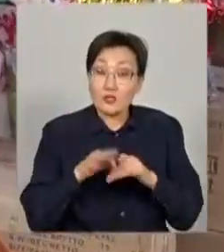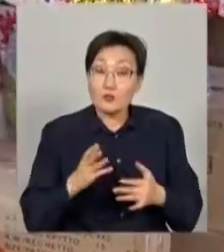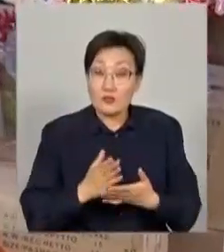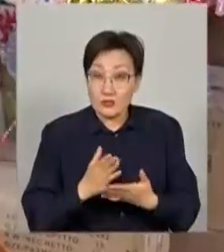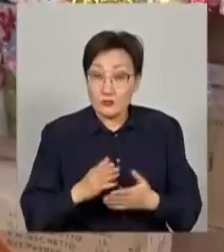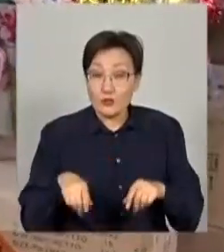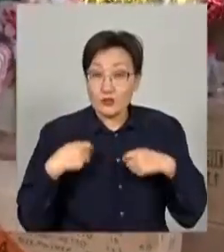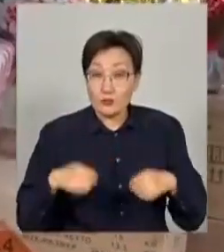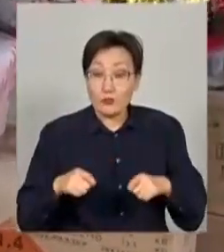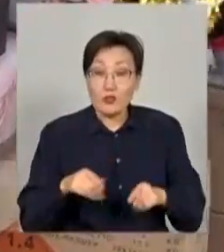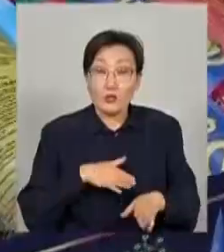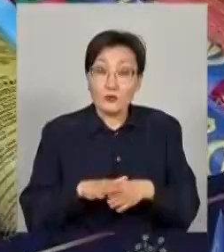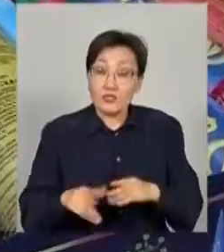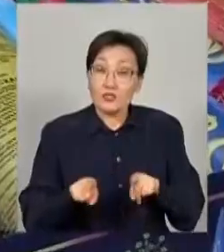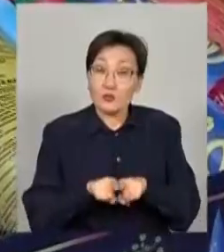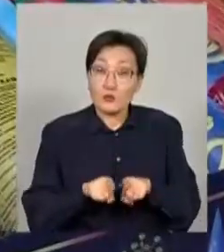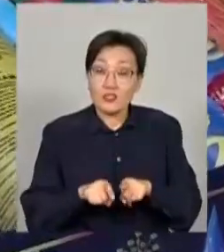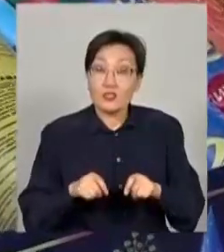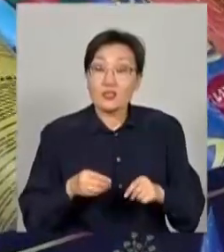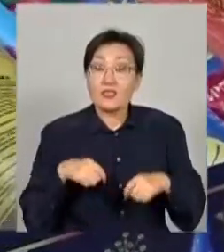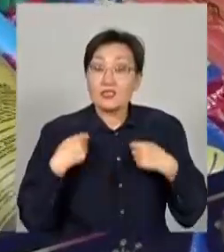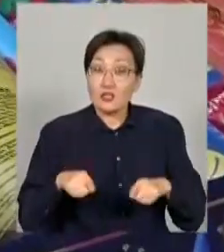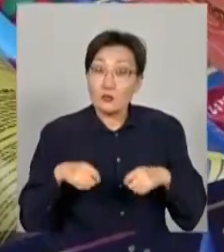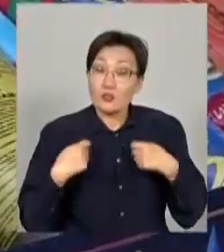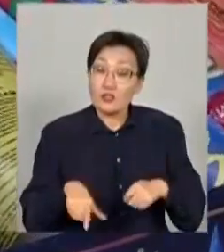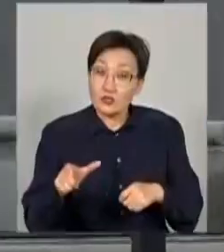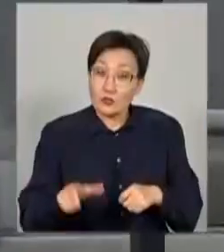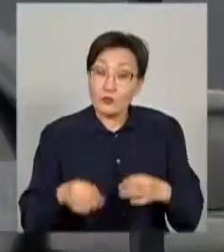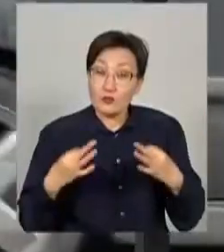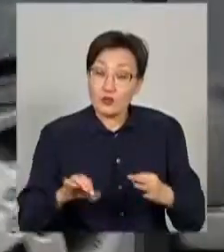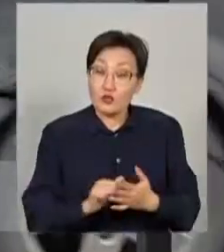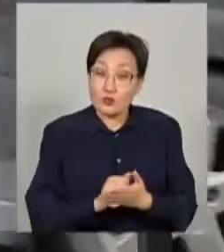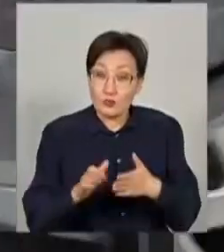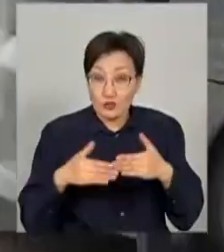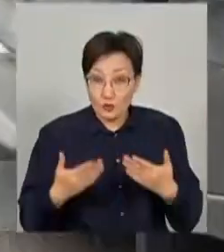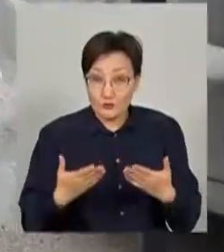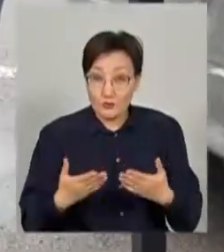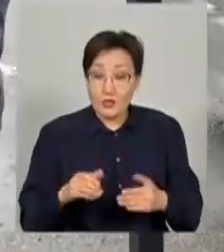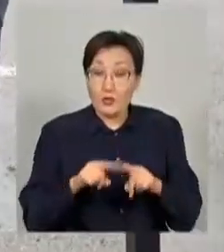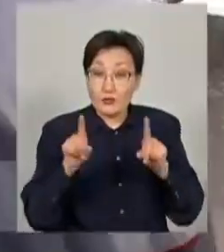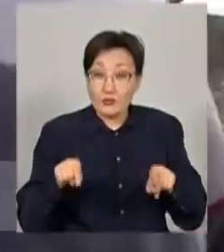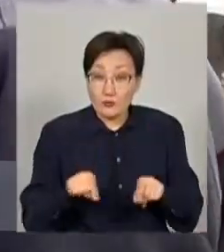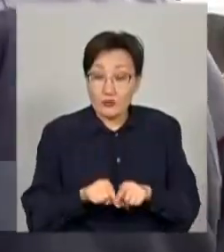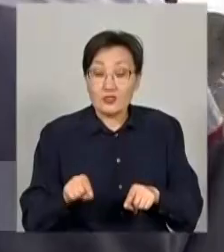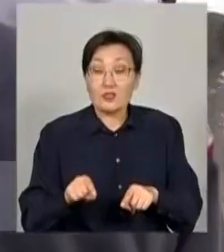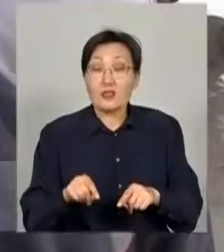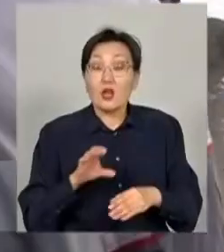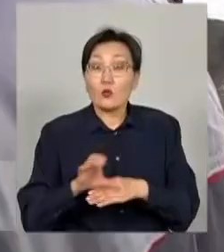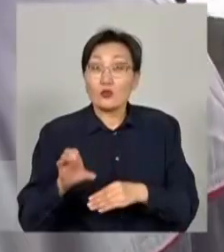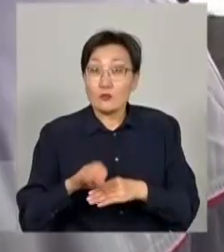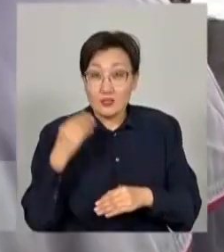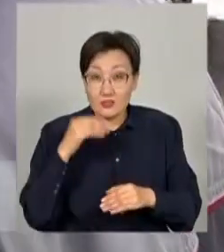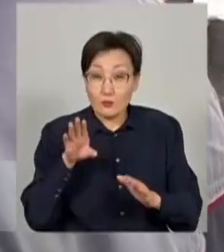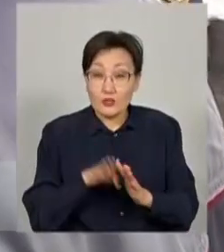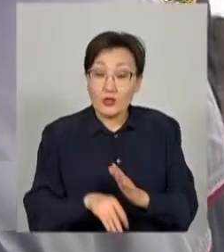сол, базарларда толып тұрған мұндай пиротехникаларды сатуға саудагерлердің рұқсат қағаздары да жоқ. Сертификатсыз өнім қашанда сапасыз,